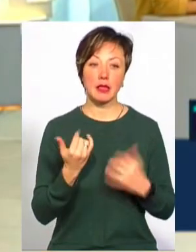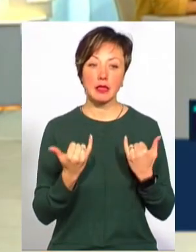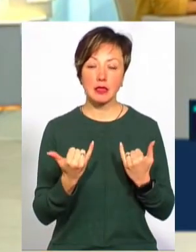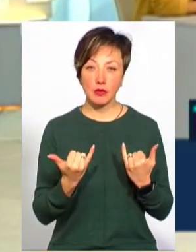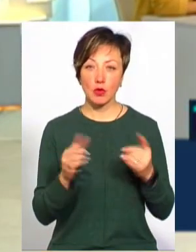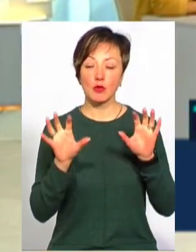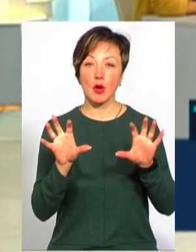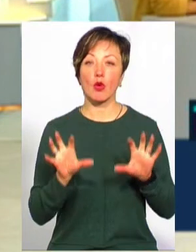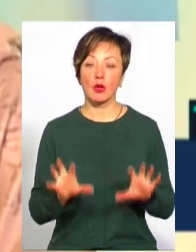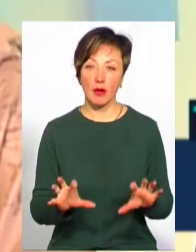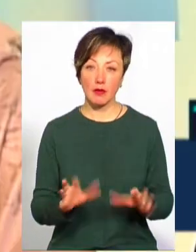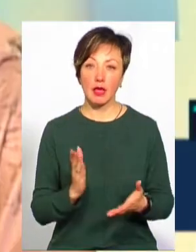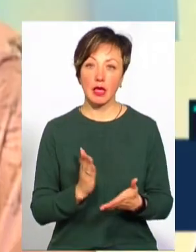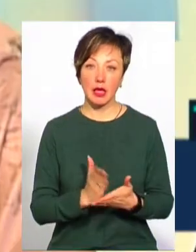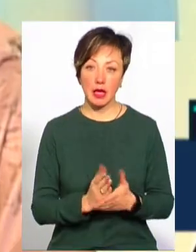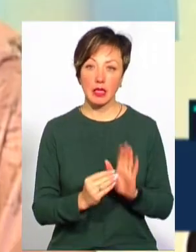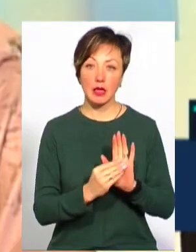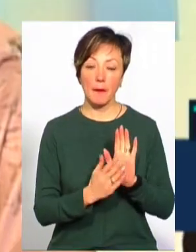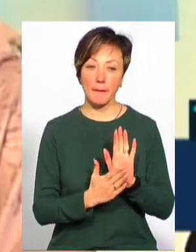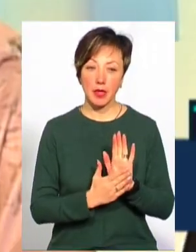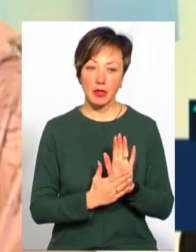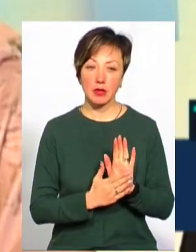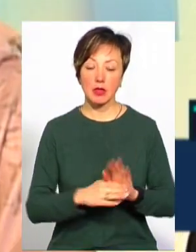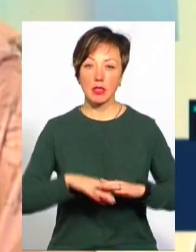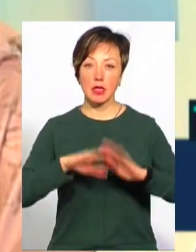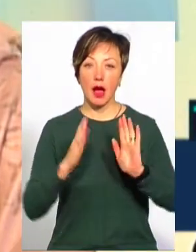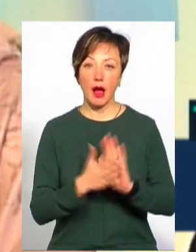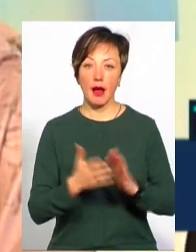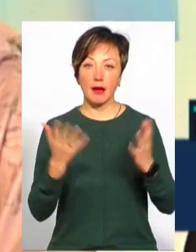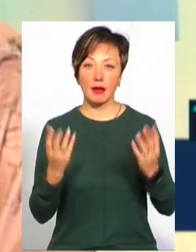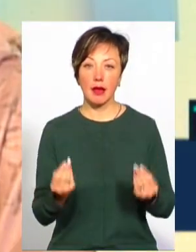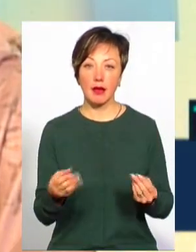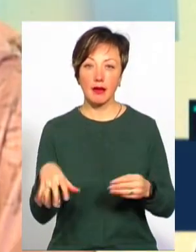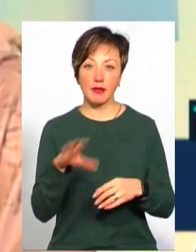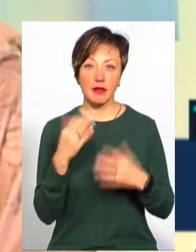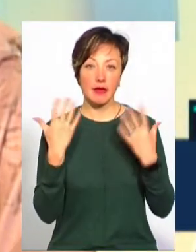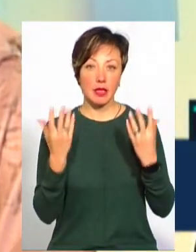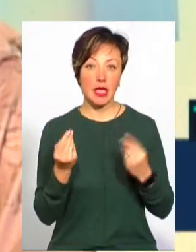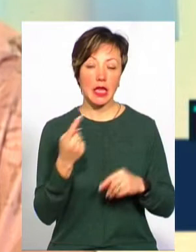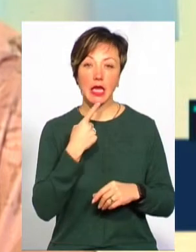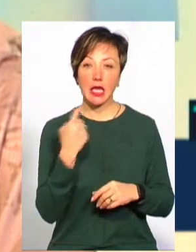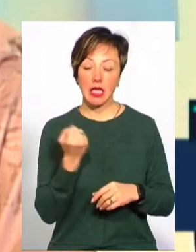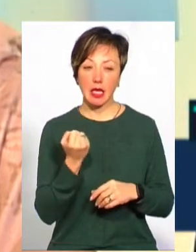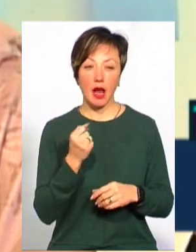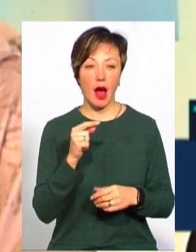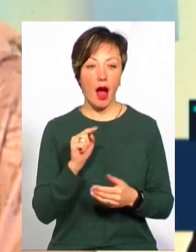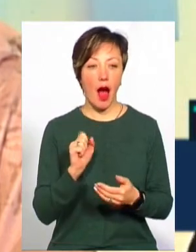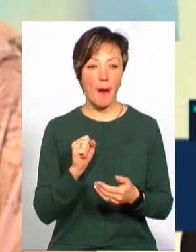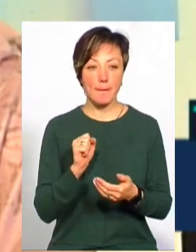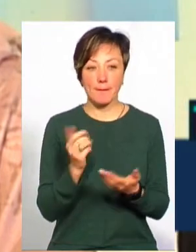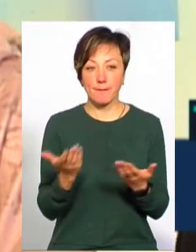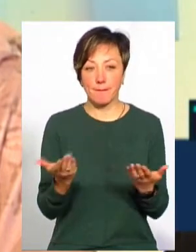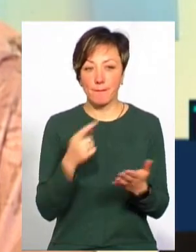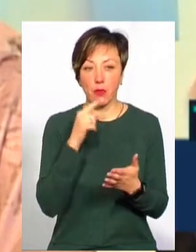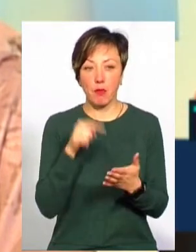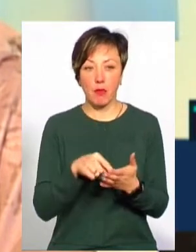нині діючому законодавстві є записано, що загальний день для всіх вихідний – неділя. А попадати може коли завгодно.